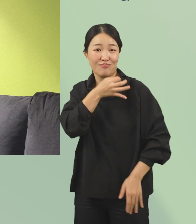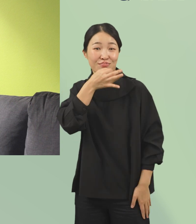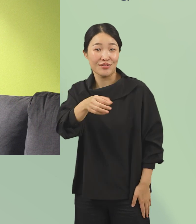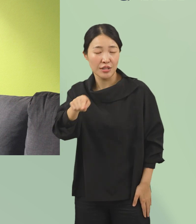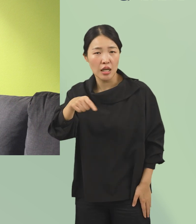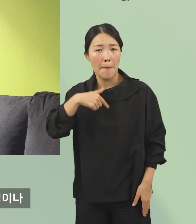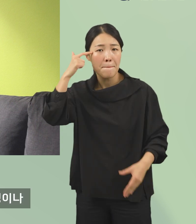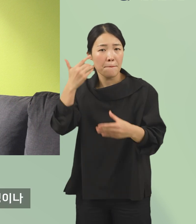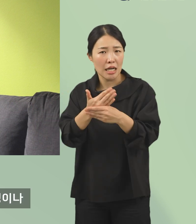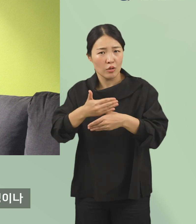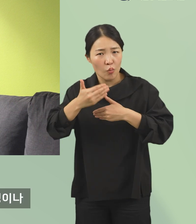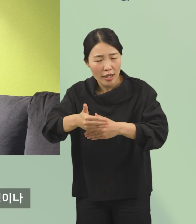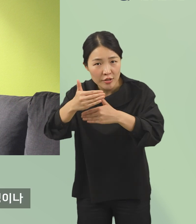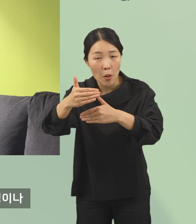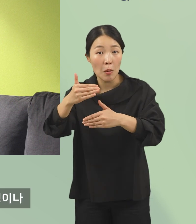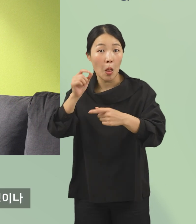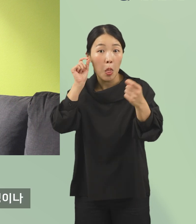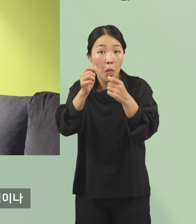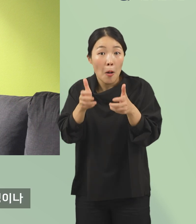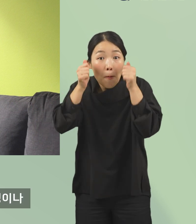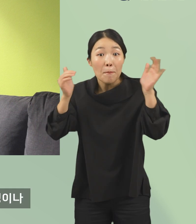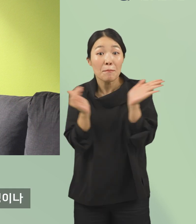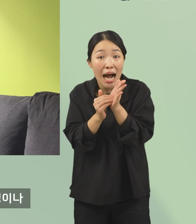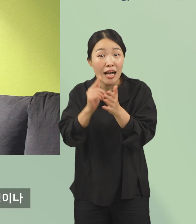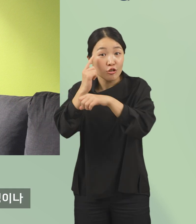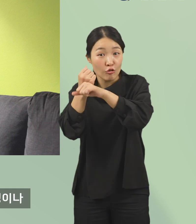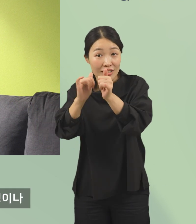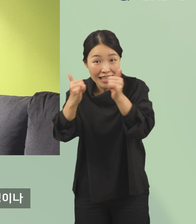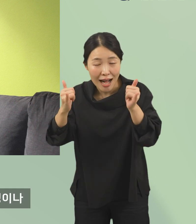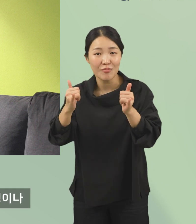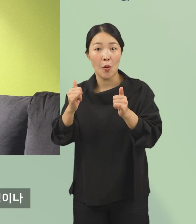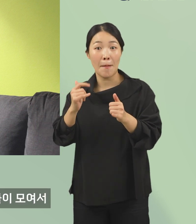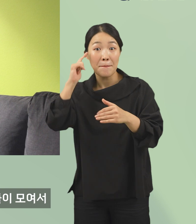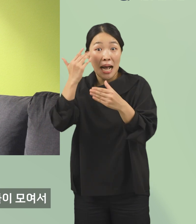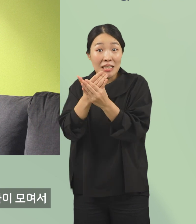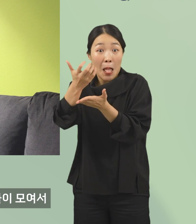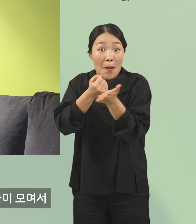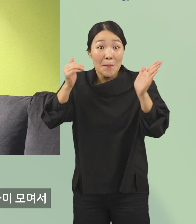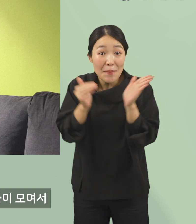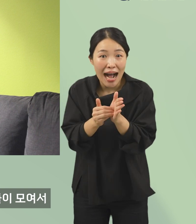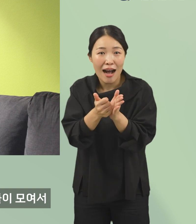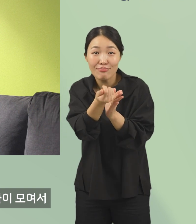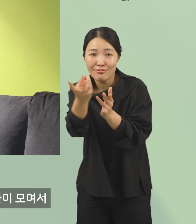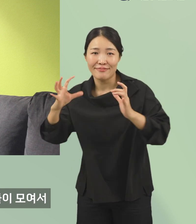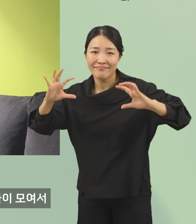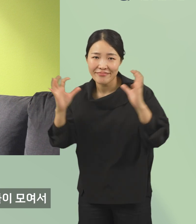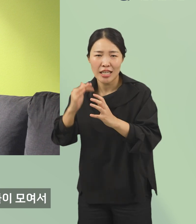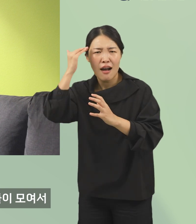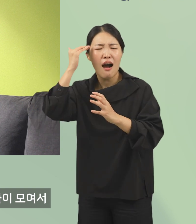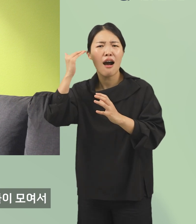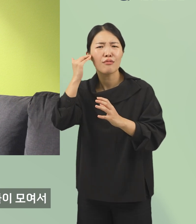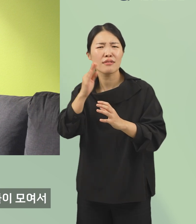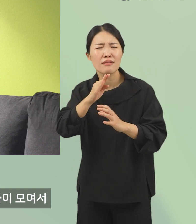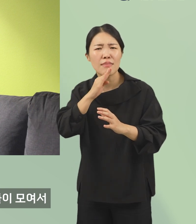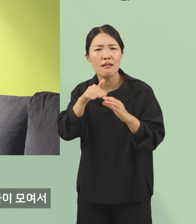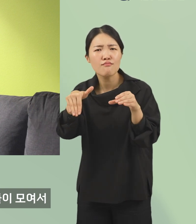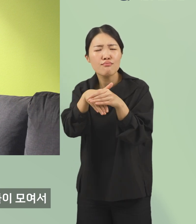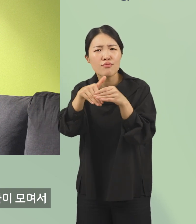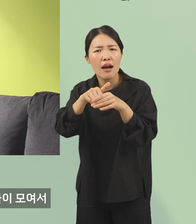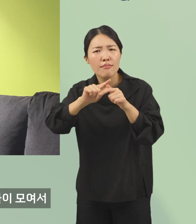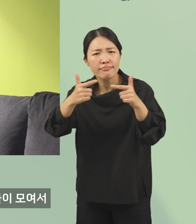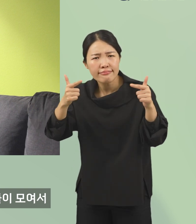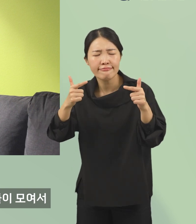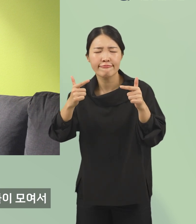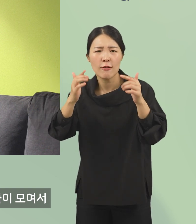인문사회과학 연구에서 신직 연구자라고 불릴 수 있는 저 같은 박사 과정이나 수료한 연구자분들, 또 막 박사를 받은 분들,